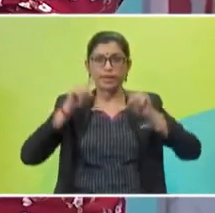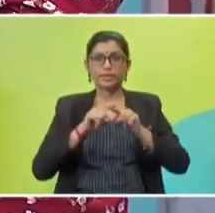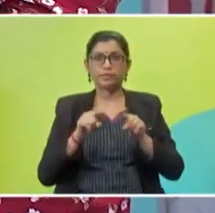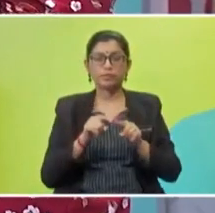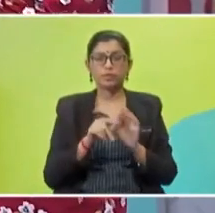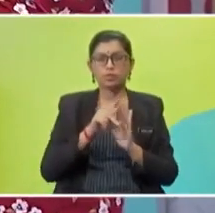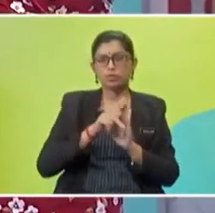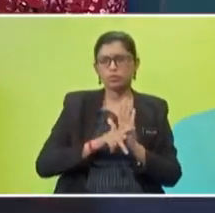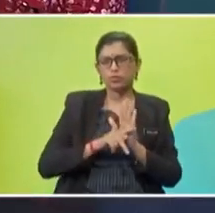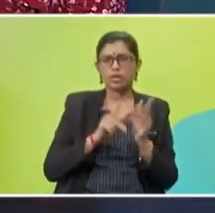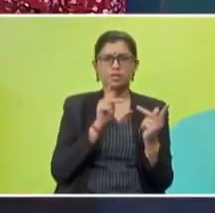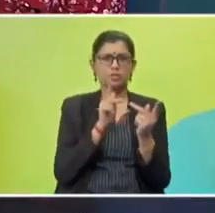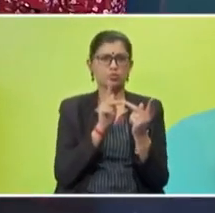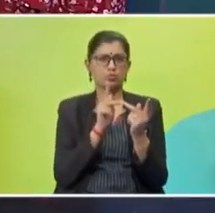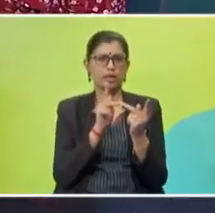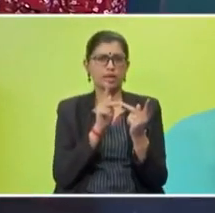kambing